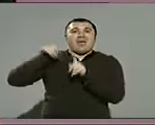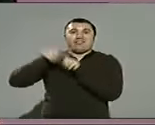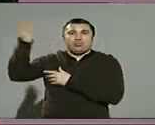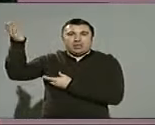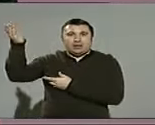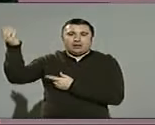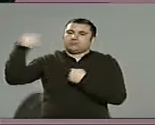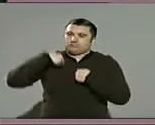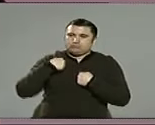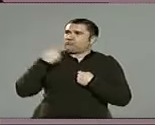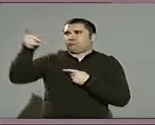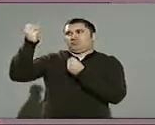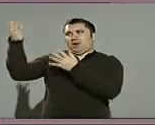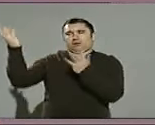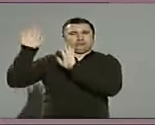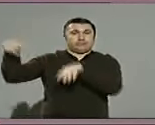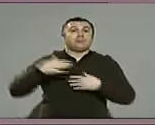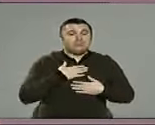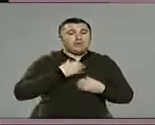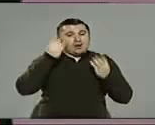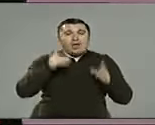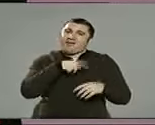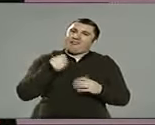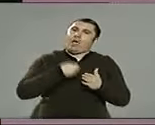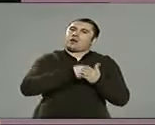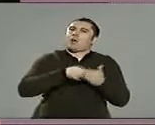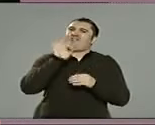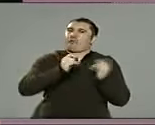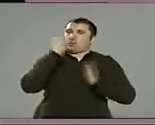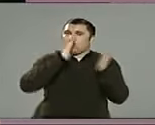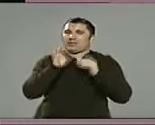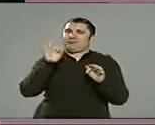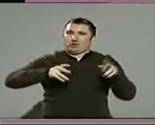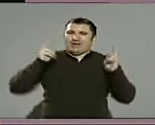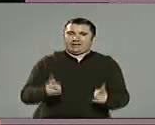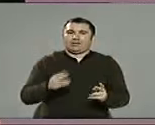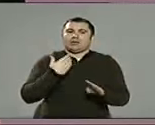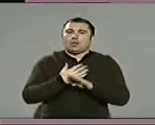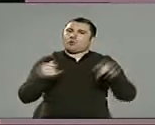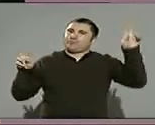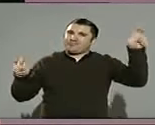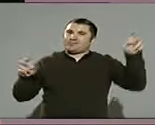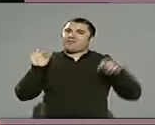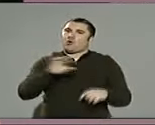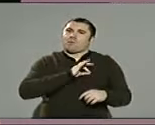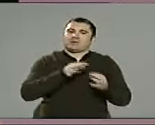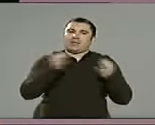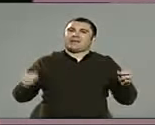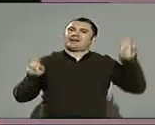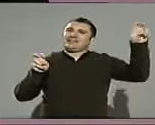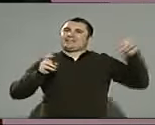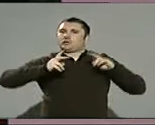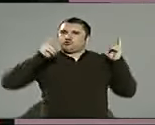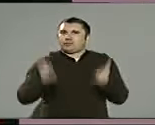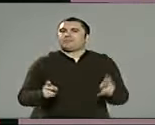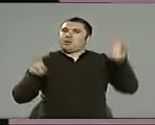klar. Wir kämpfen wieder für Demokratie und Gerechtigkeit. Und deswegen ist das der richtige Titel für unseren Parteitag, liebe Genossinnen